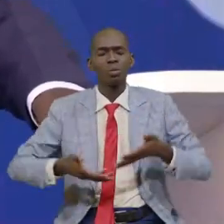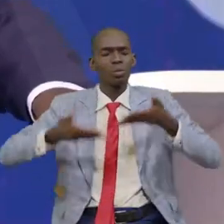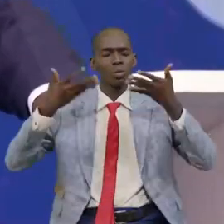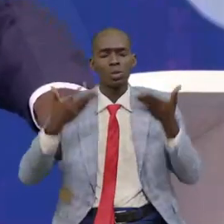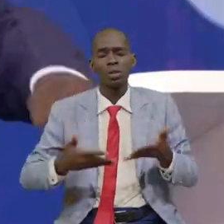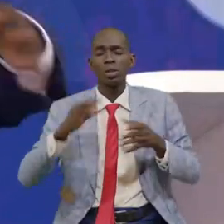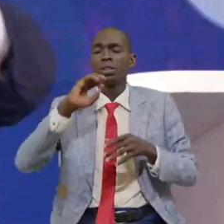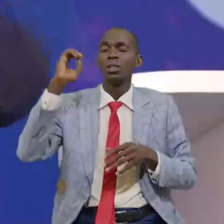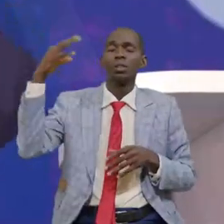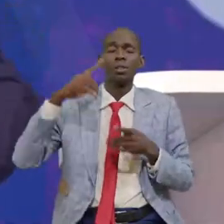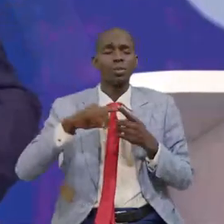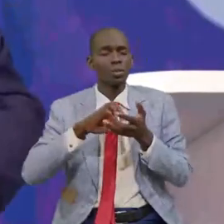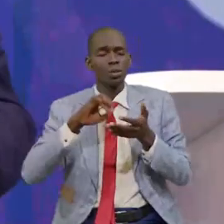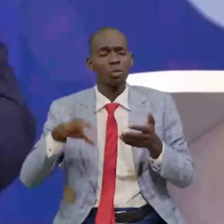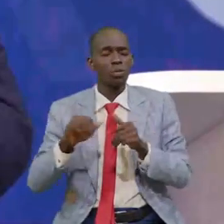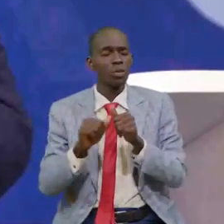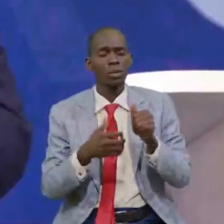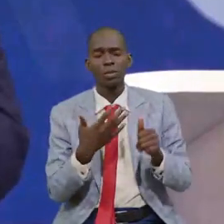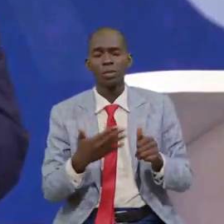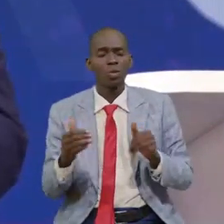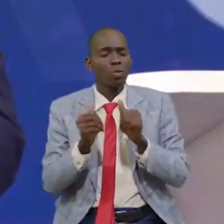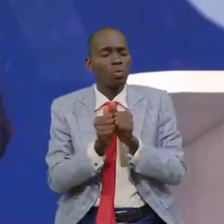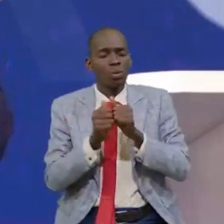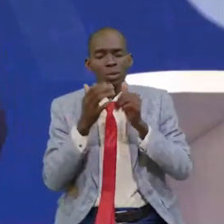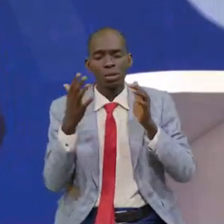et tout poids pesant, la foi pour tout ôter